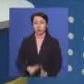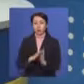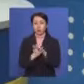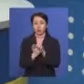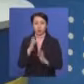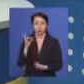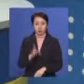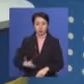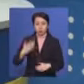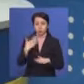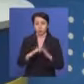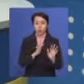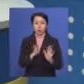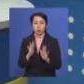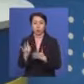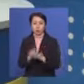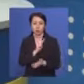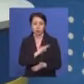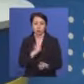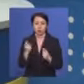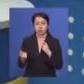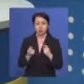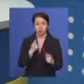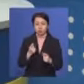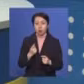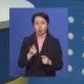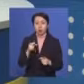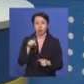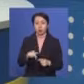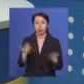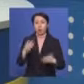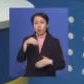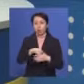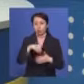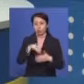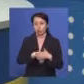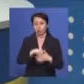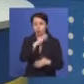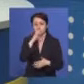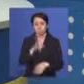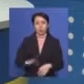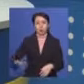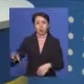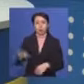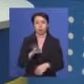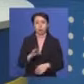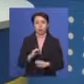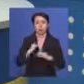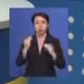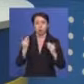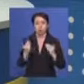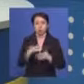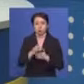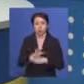Аграрии региона завершили уборочные работы зерновых и зернобобовых культур. О том, какой вклад внесла Североказахстанская область в общий